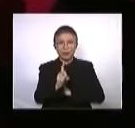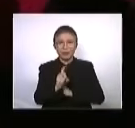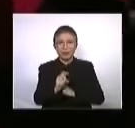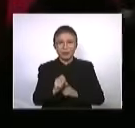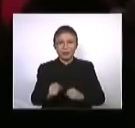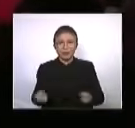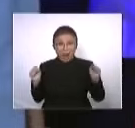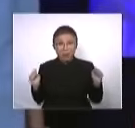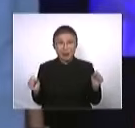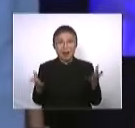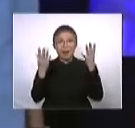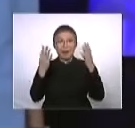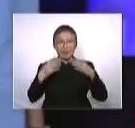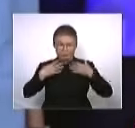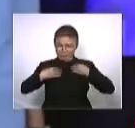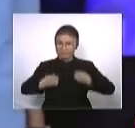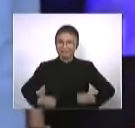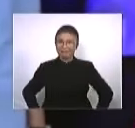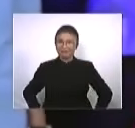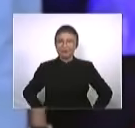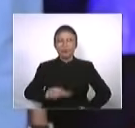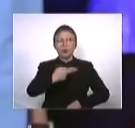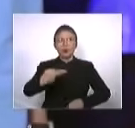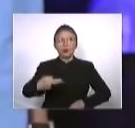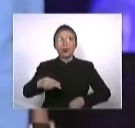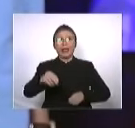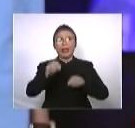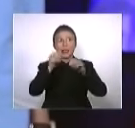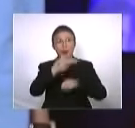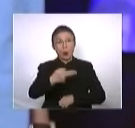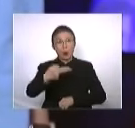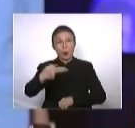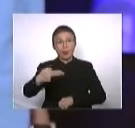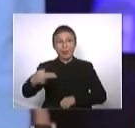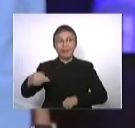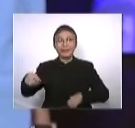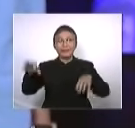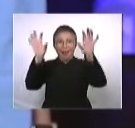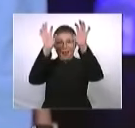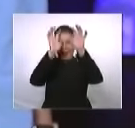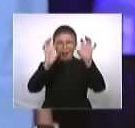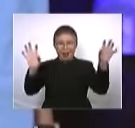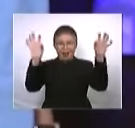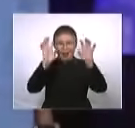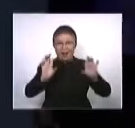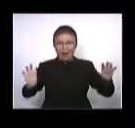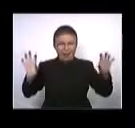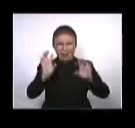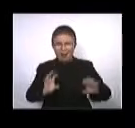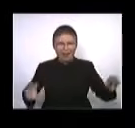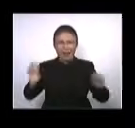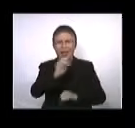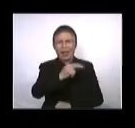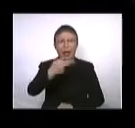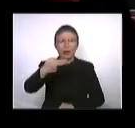masih apa namanya eh masih apa tidak melanggar aturan gitu ya tidak melanggar etika maka ya jual